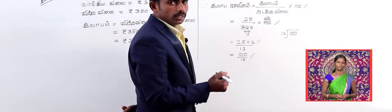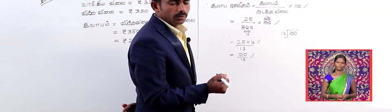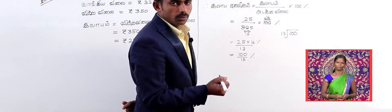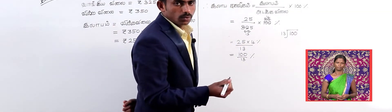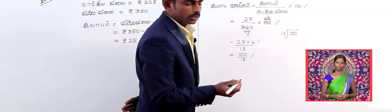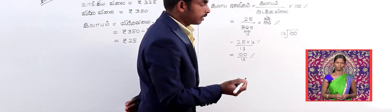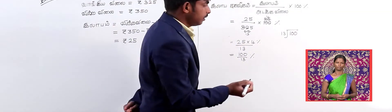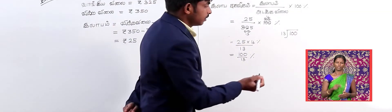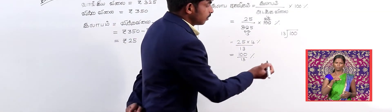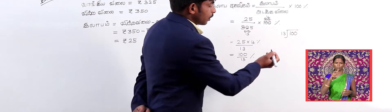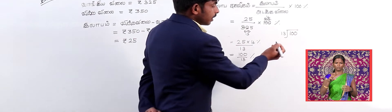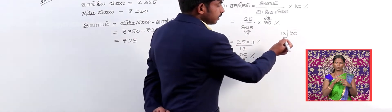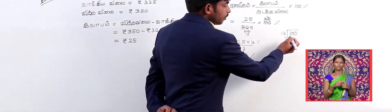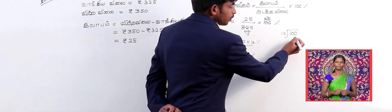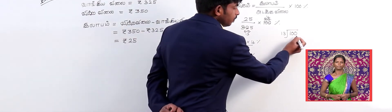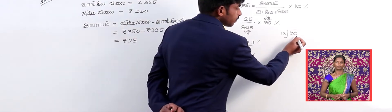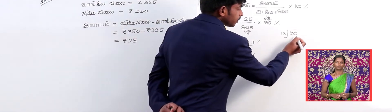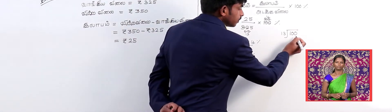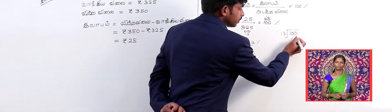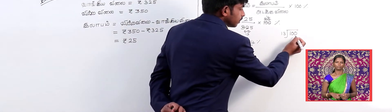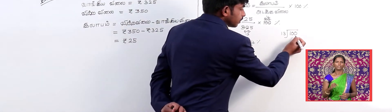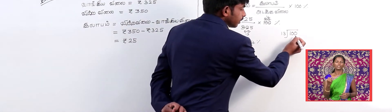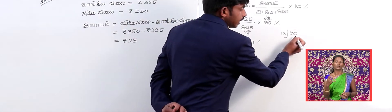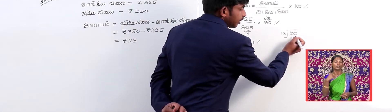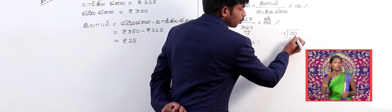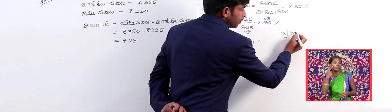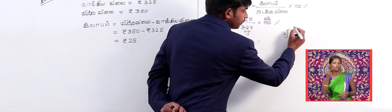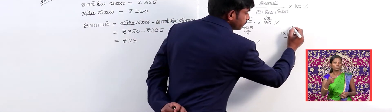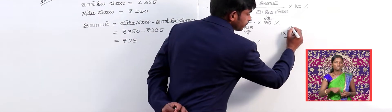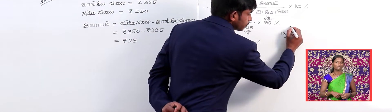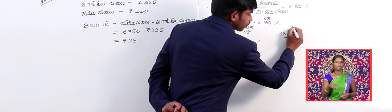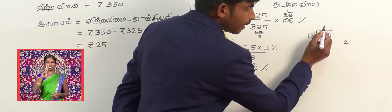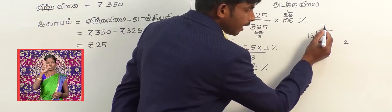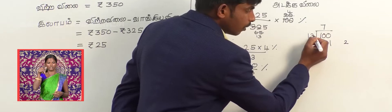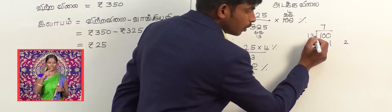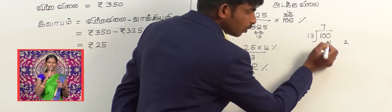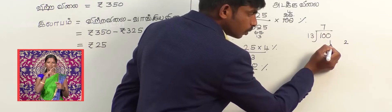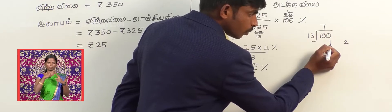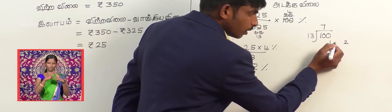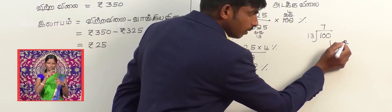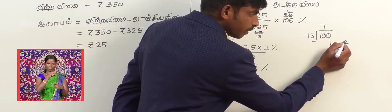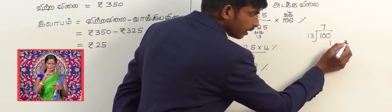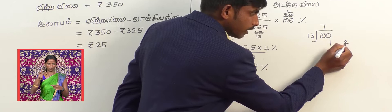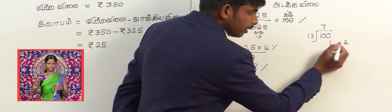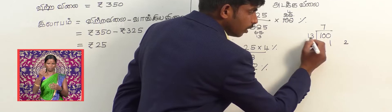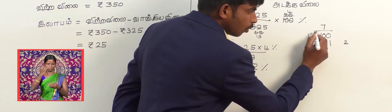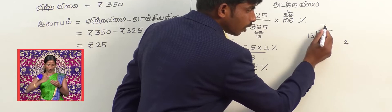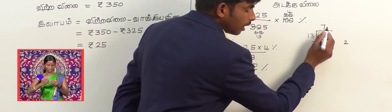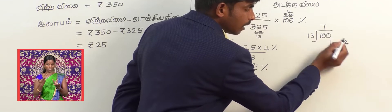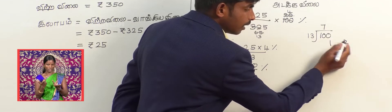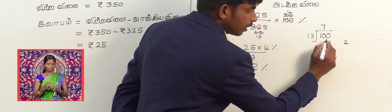1 × 13 × 13 7 × 3 = 26 போட்டிங்கன்னா எத்தனை டைம் வரும், 7 வருமா, 7 × 3 = 21 மீதி